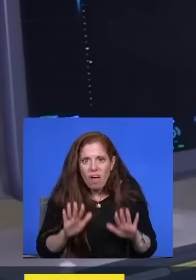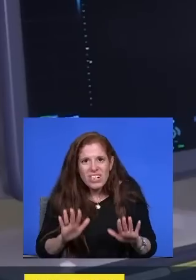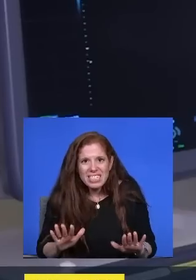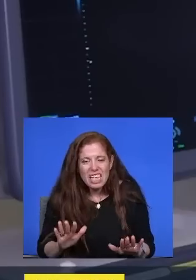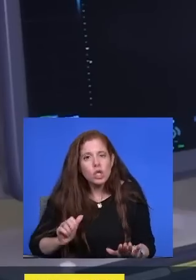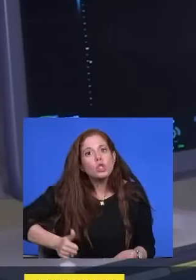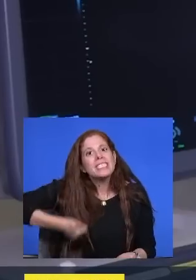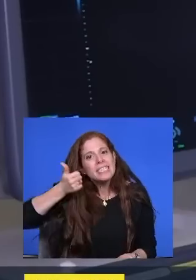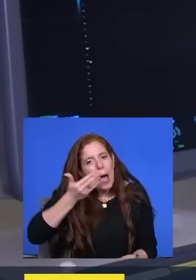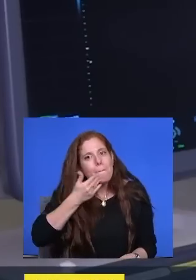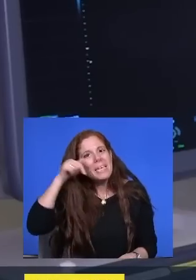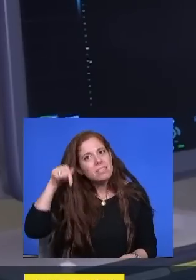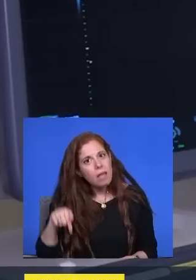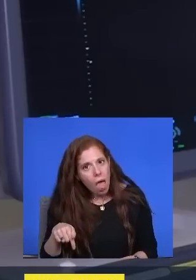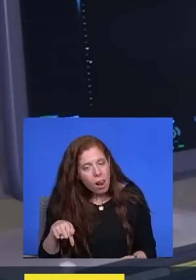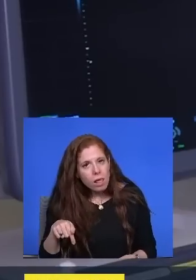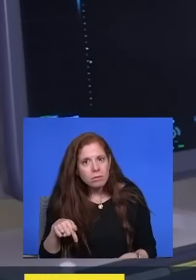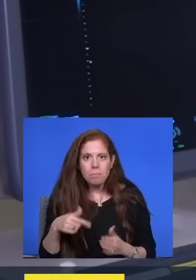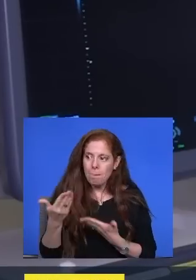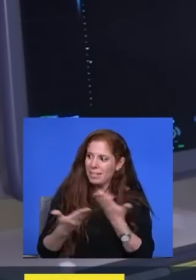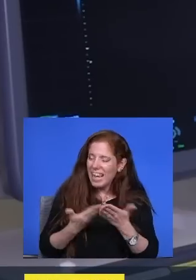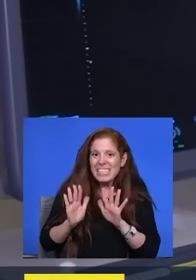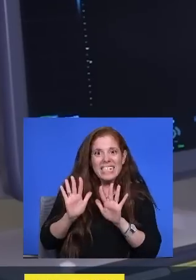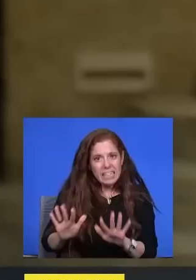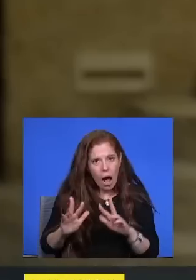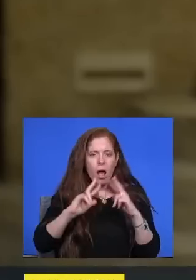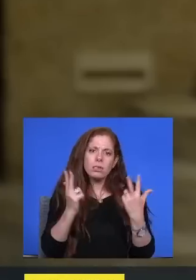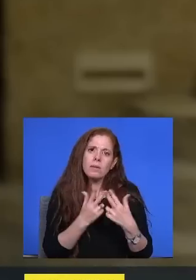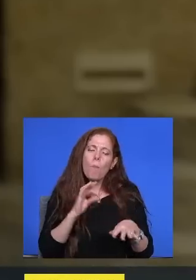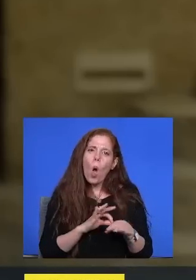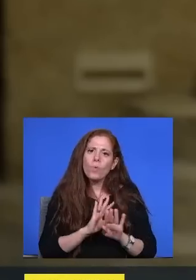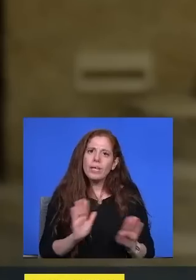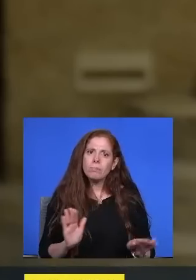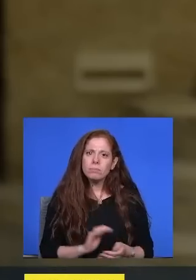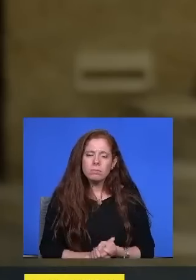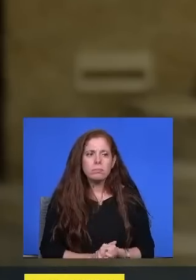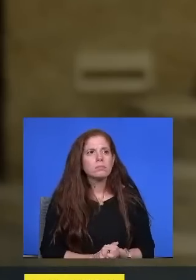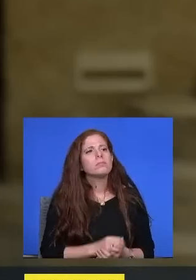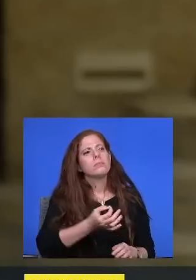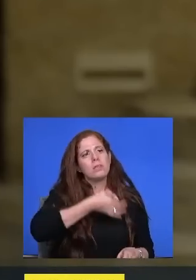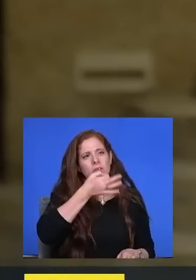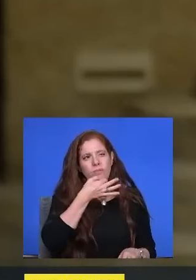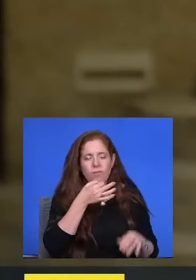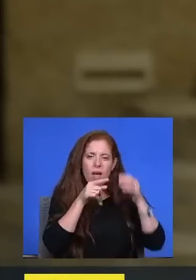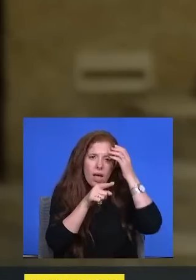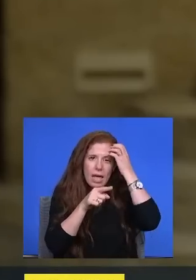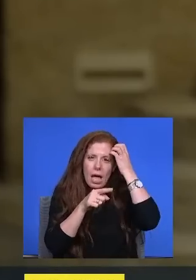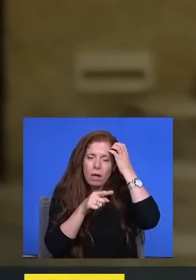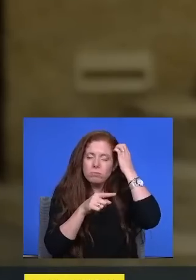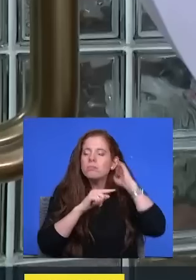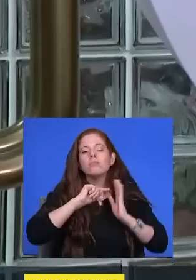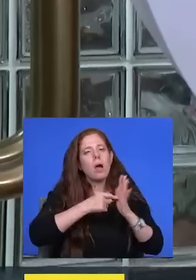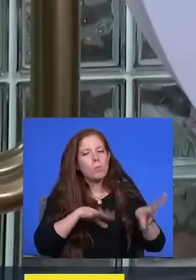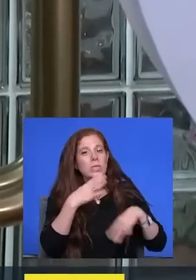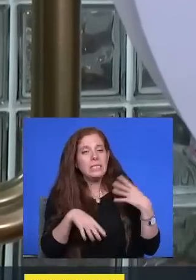ששרה בישראל מתייחסת ככה לציבור הרופאים. דבריה של דיסטל אטבריאן עוררו על העזם רב בקרב